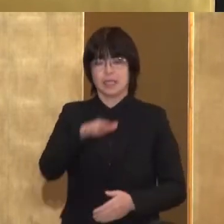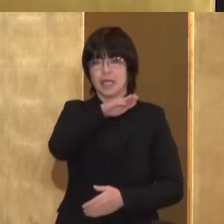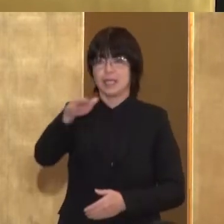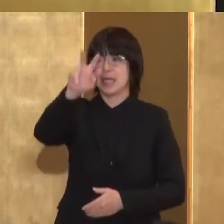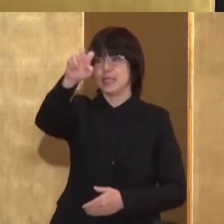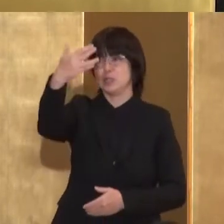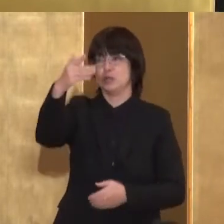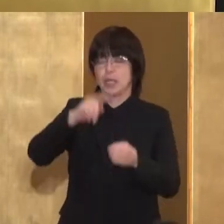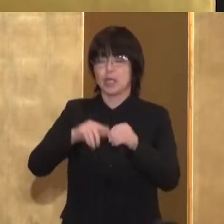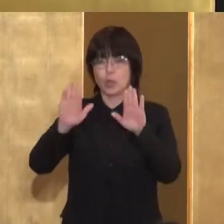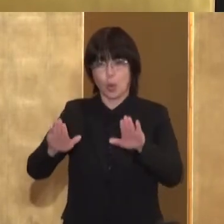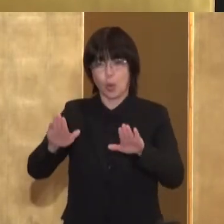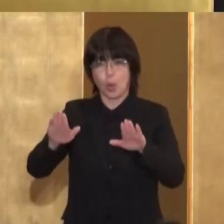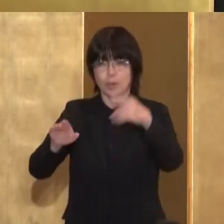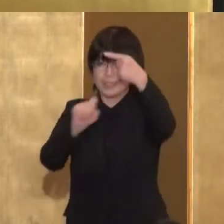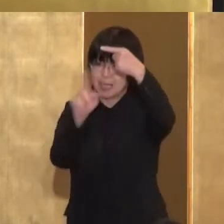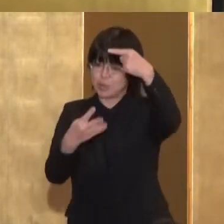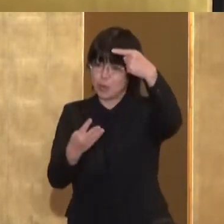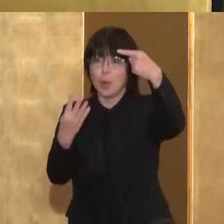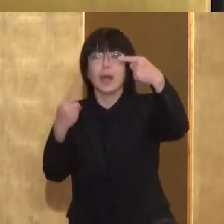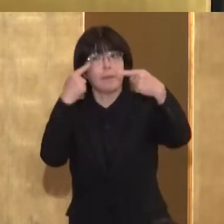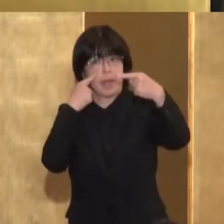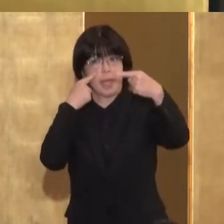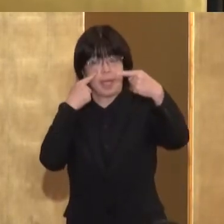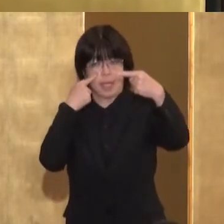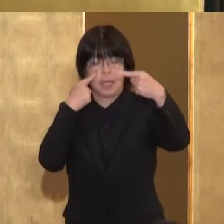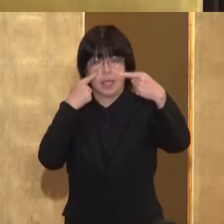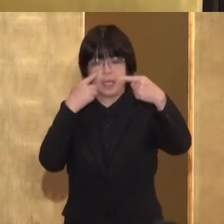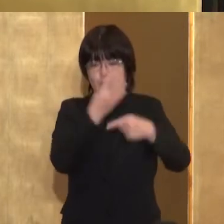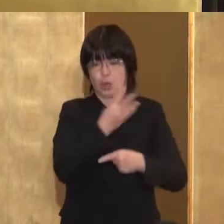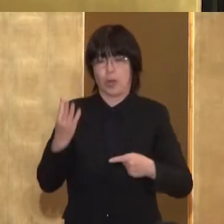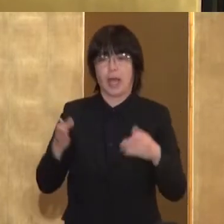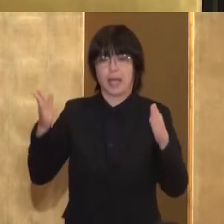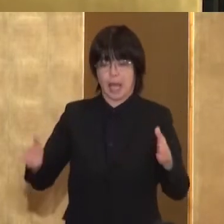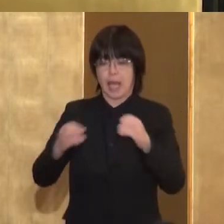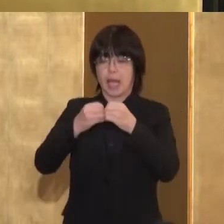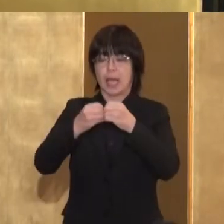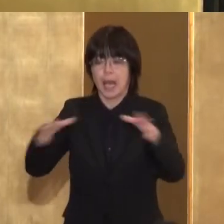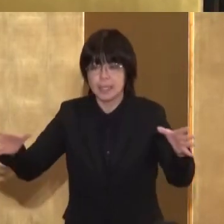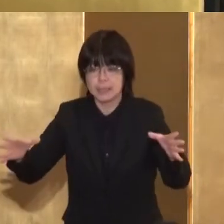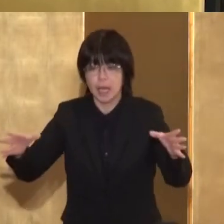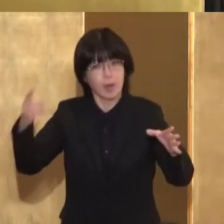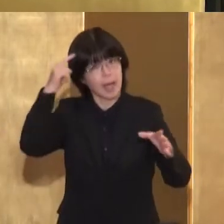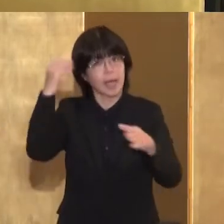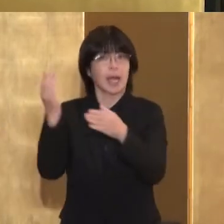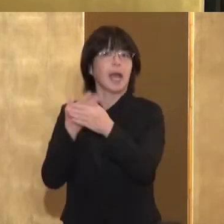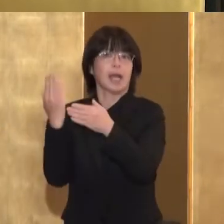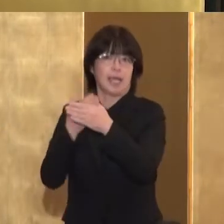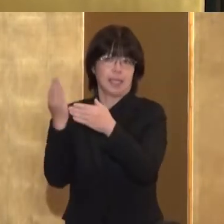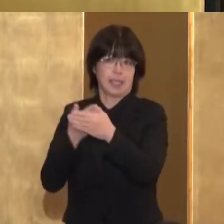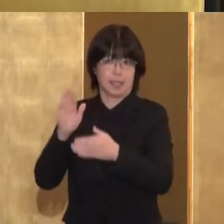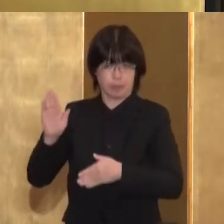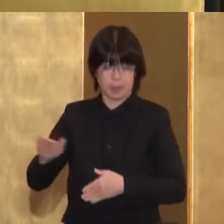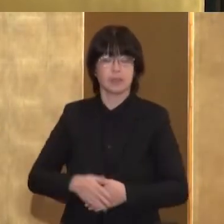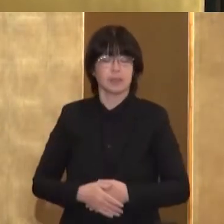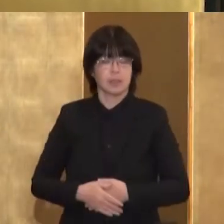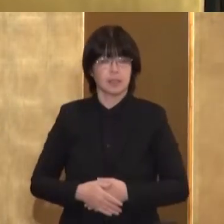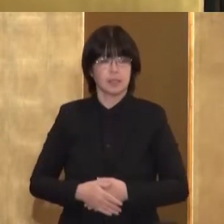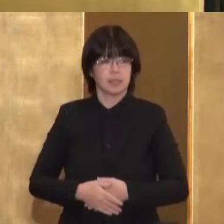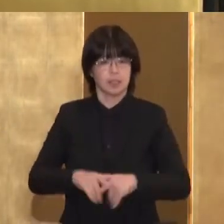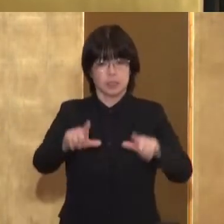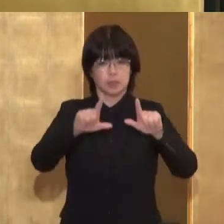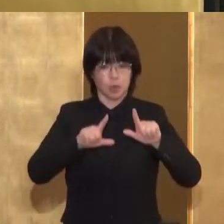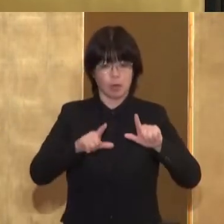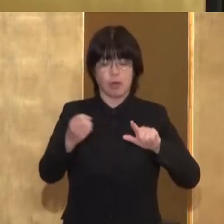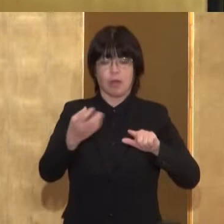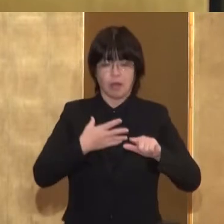29年、今日で4日目でありますが、この4日間、解散の二度辞を全く考えたことはないわけであります。今、質問されて